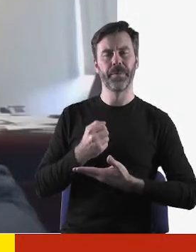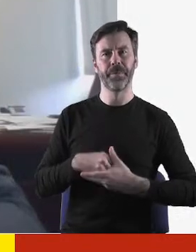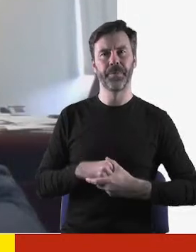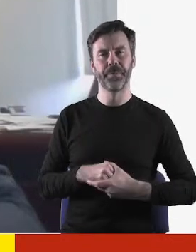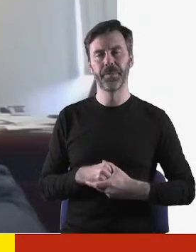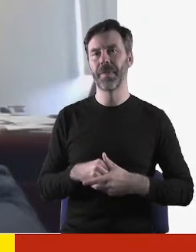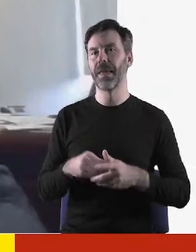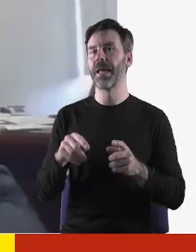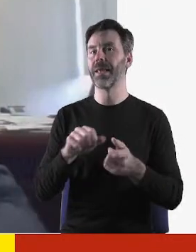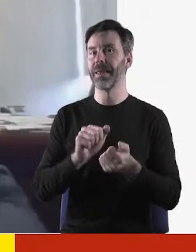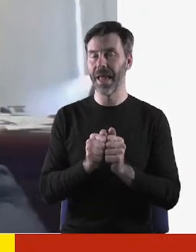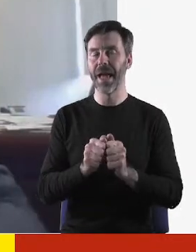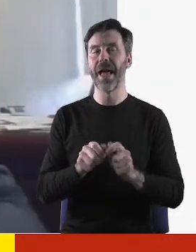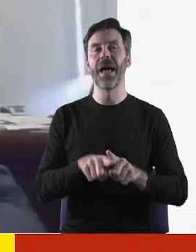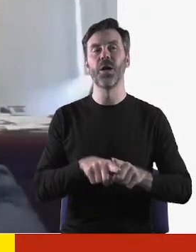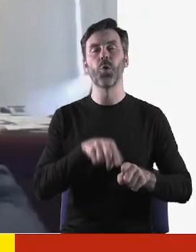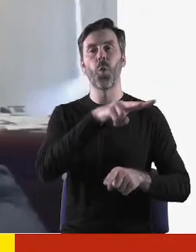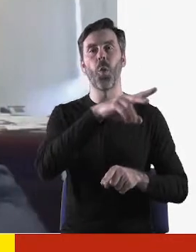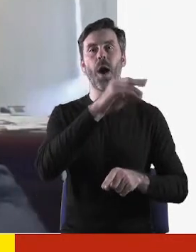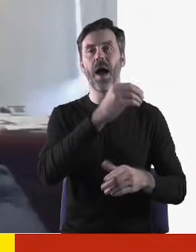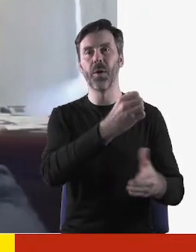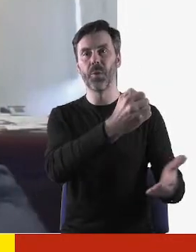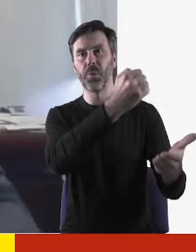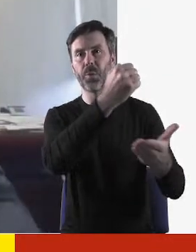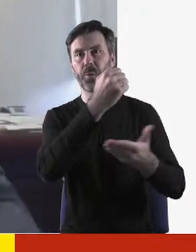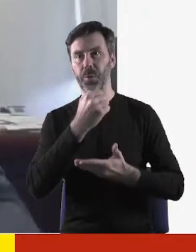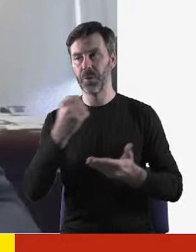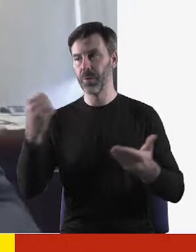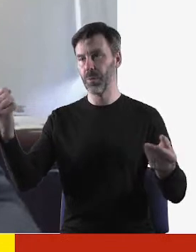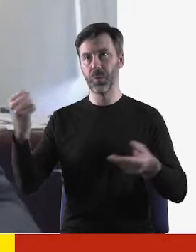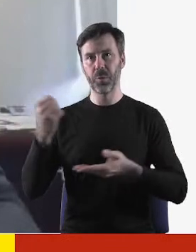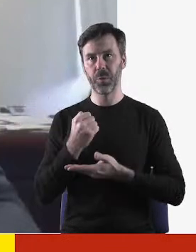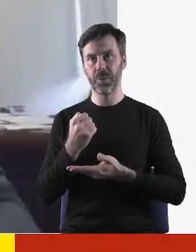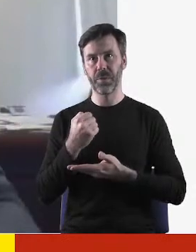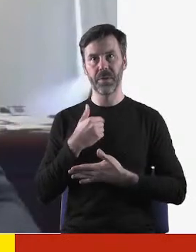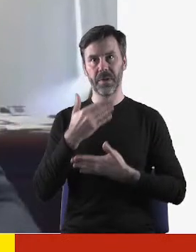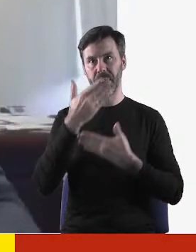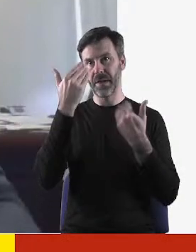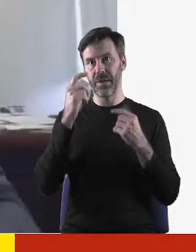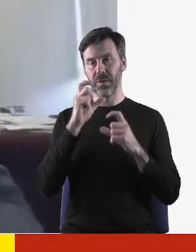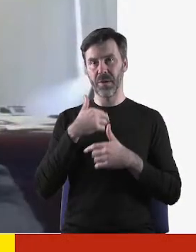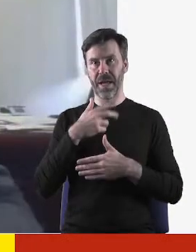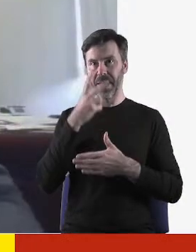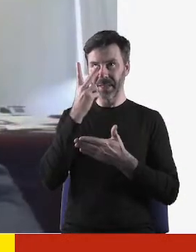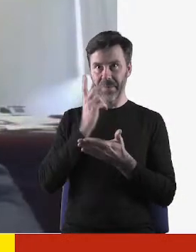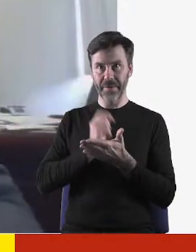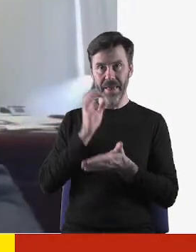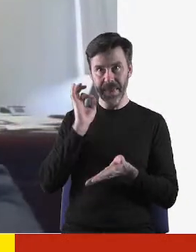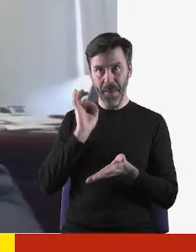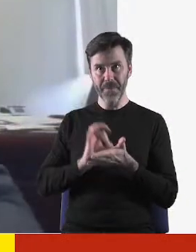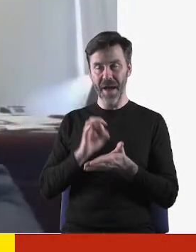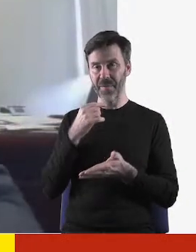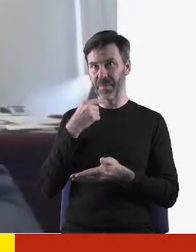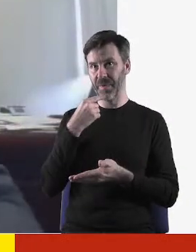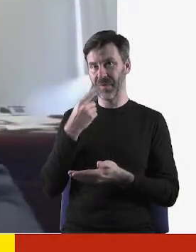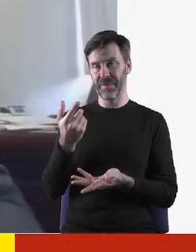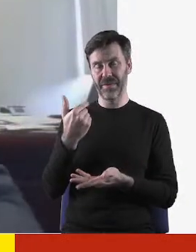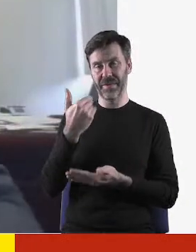Unii Europejskiej, no, same świadczą za siebie. Ja nie wiem, o czym mamy jeszcze tutaj zaświadczać, kiedy jasno